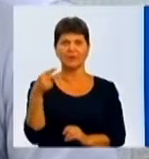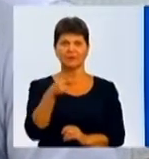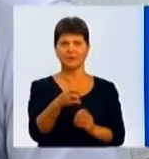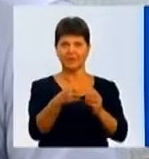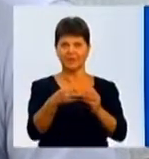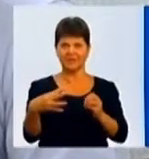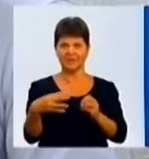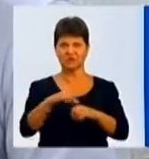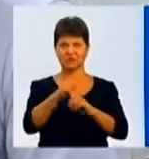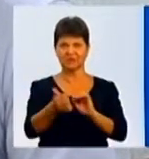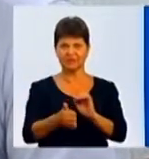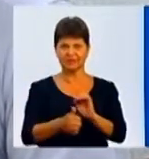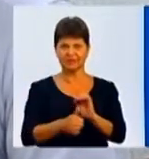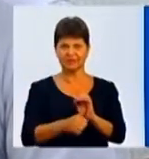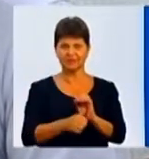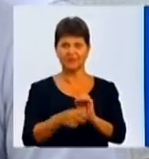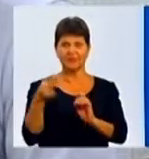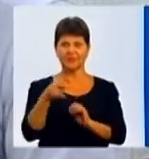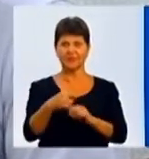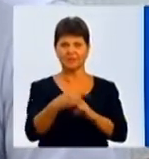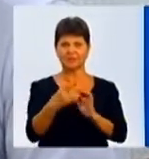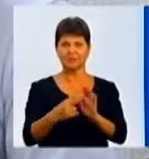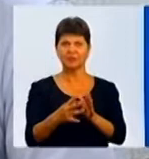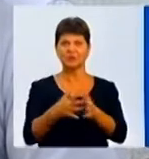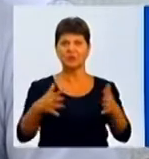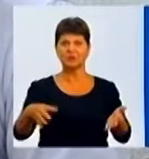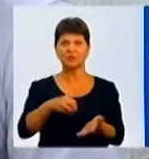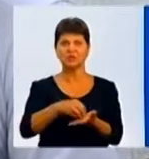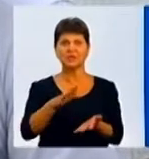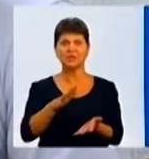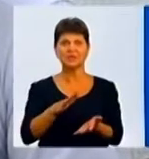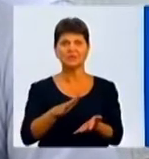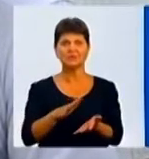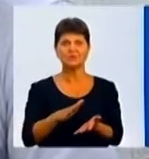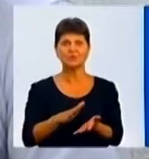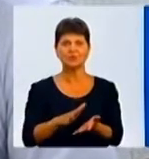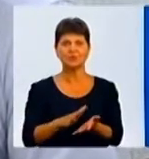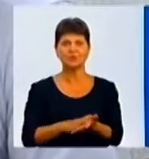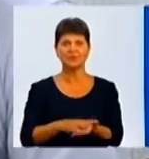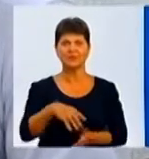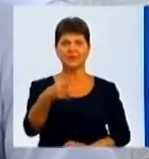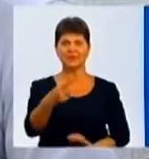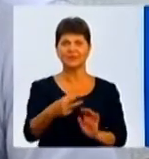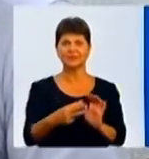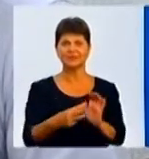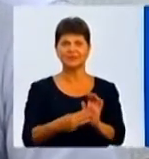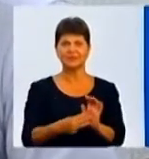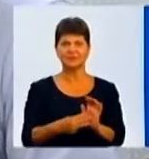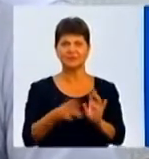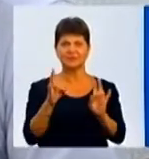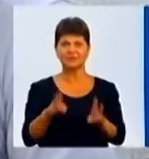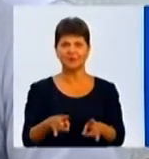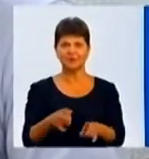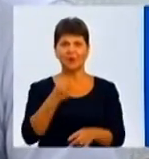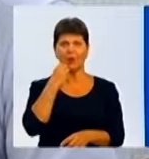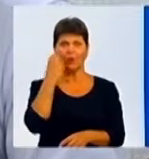2015-2016 року, то у 17-му було найбільше зареєстровано у нас. 38 було випадків, під час